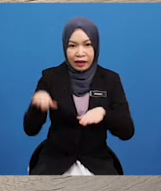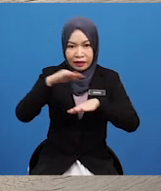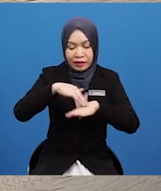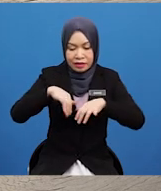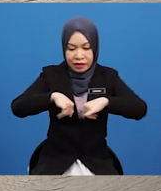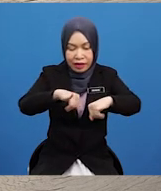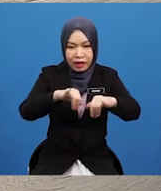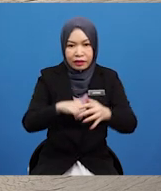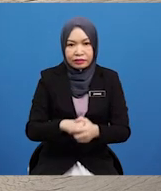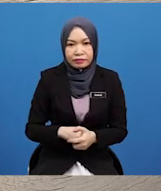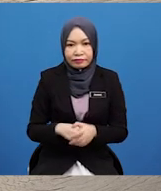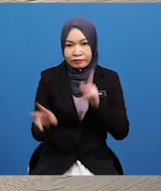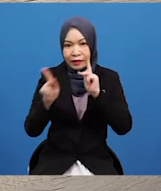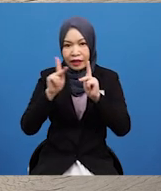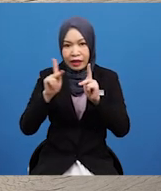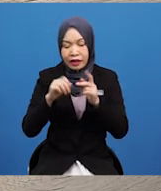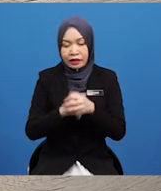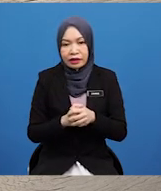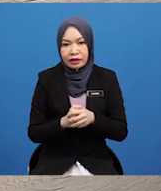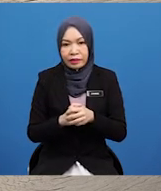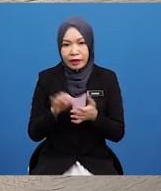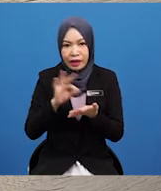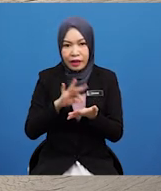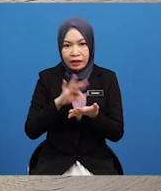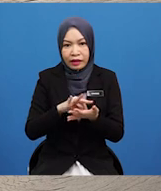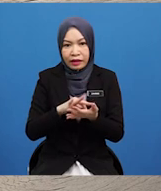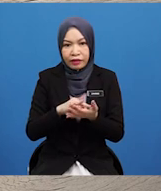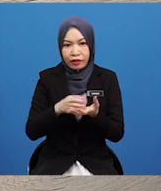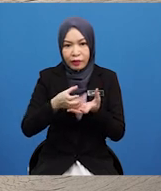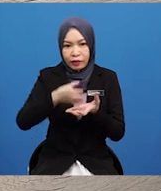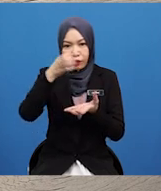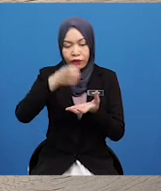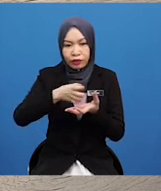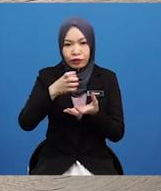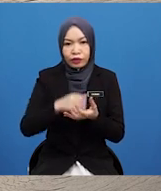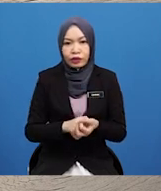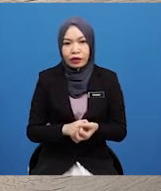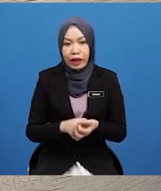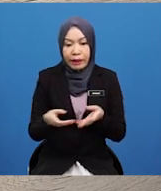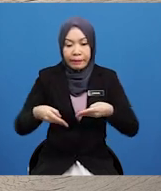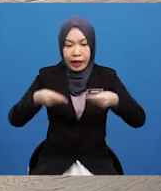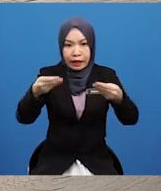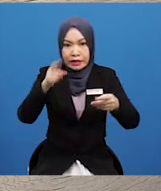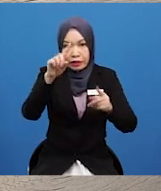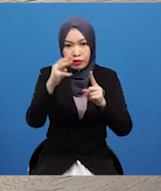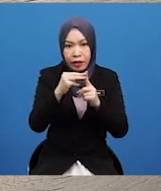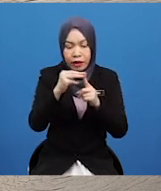bilangan, bertung-tung. Berikan 1 markah jika betul.